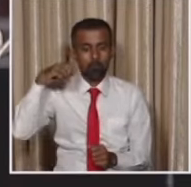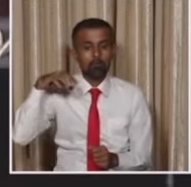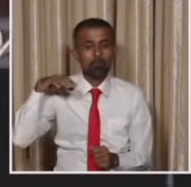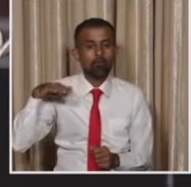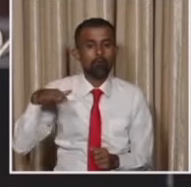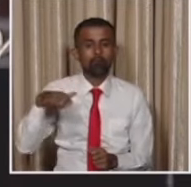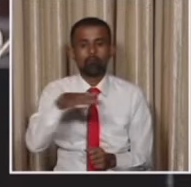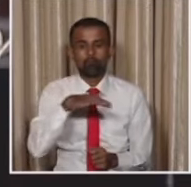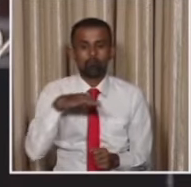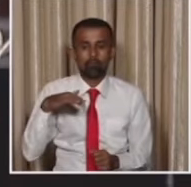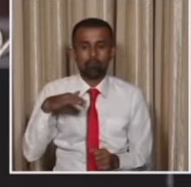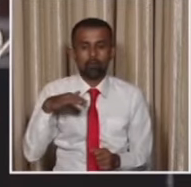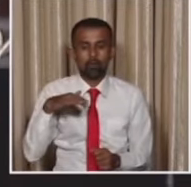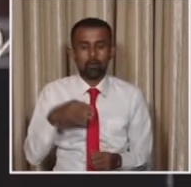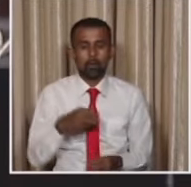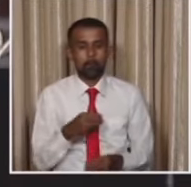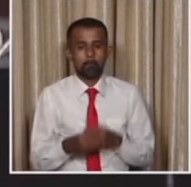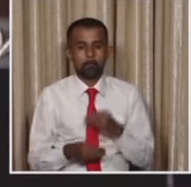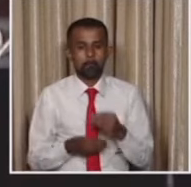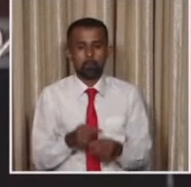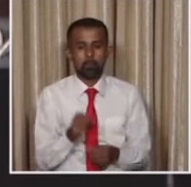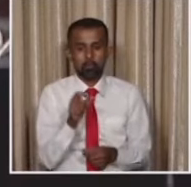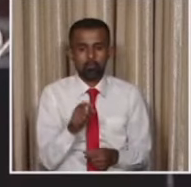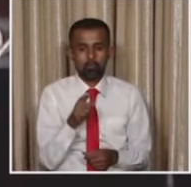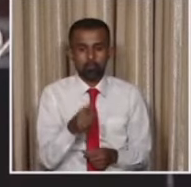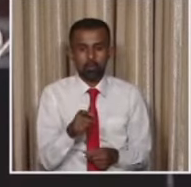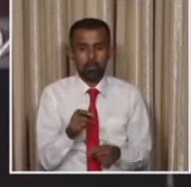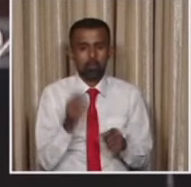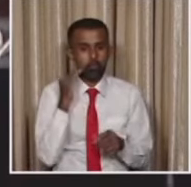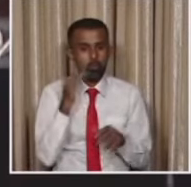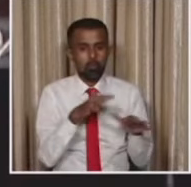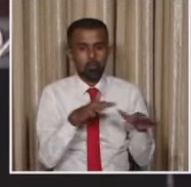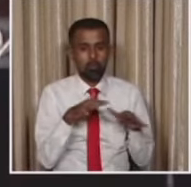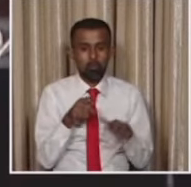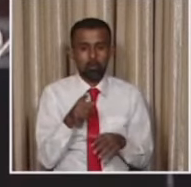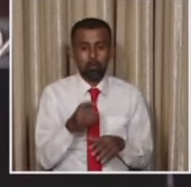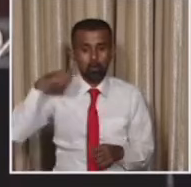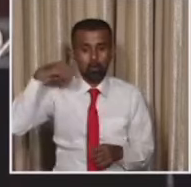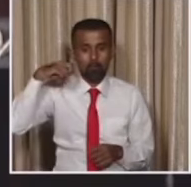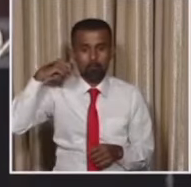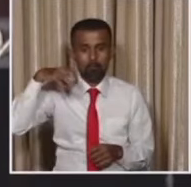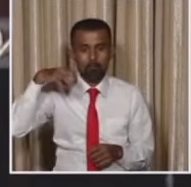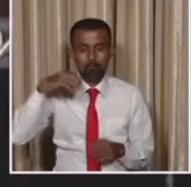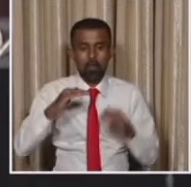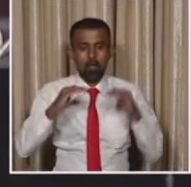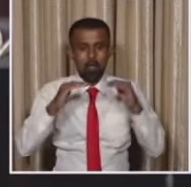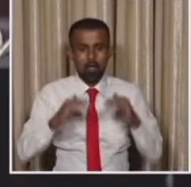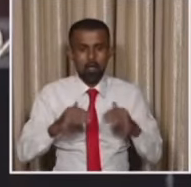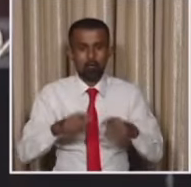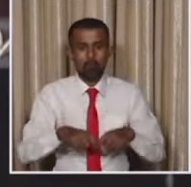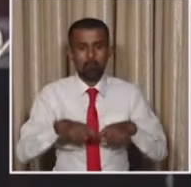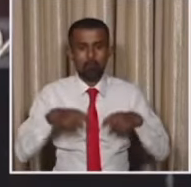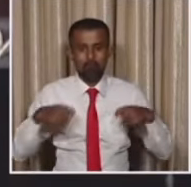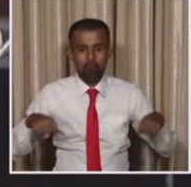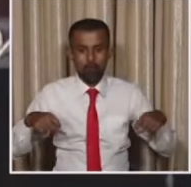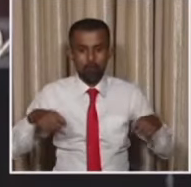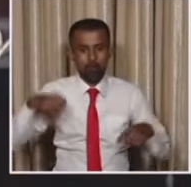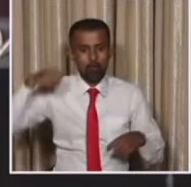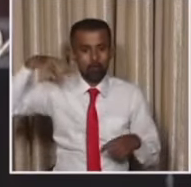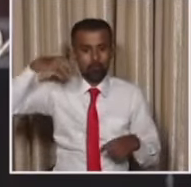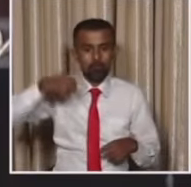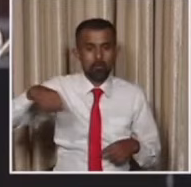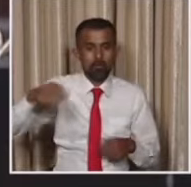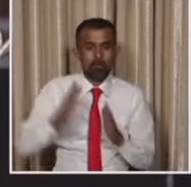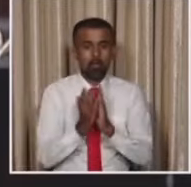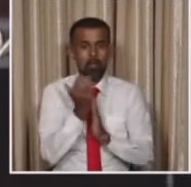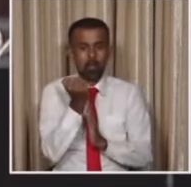ක්ෂේත්‍රයේ කර්මාන්තකරුවට පාරිභෝගිකයට තියෙන ලොකුම ප්‍රශ්නේ වෙන අවම පිරිවැයෙන් විදුලිය ලබා ගැනීමේ